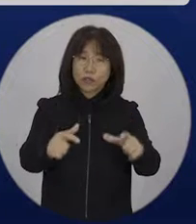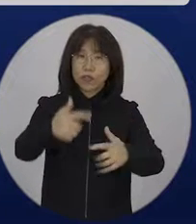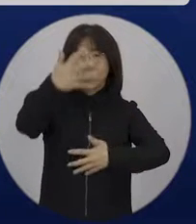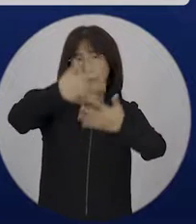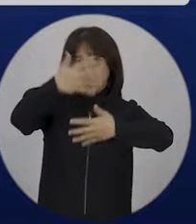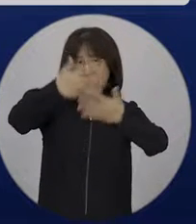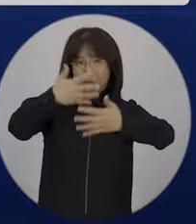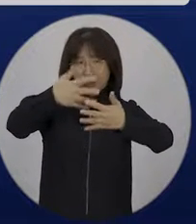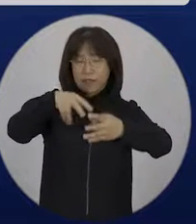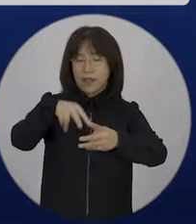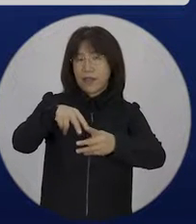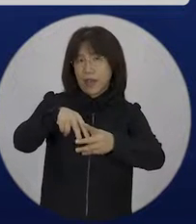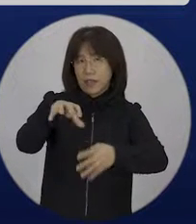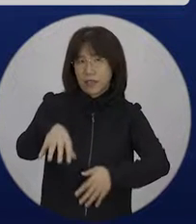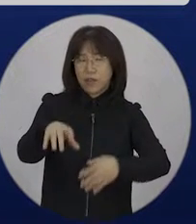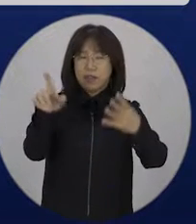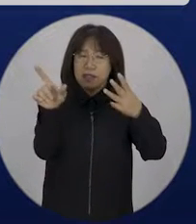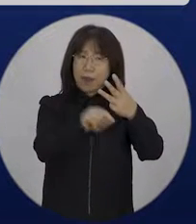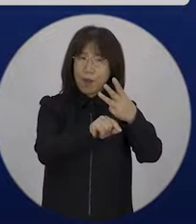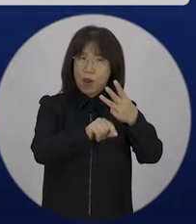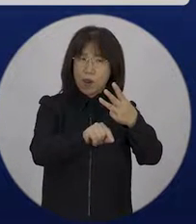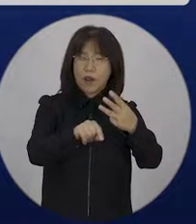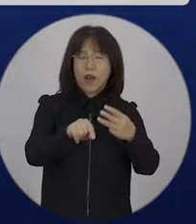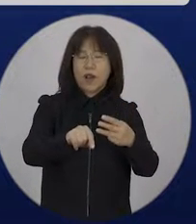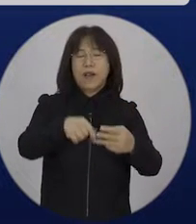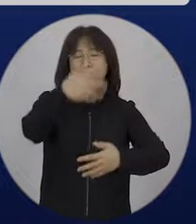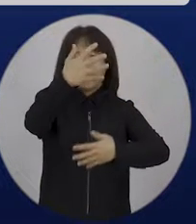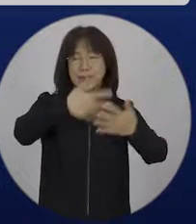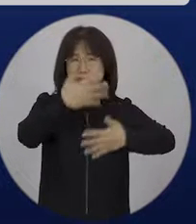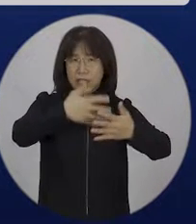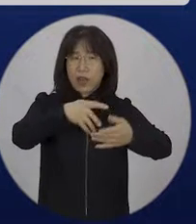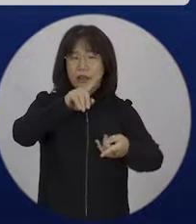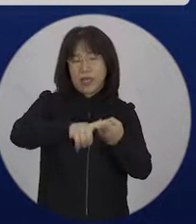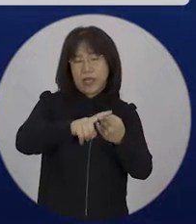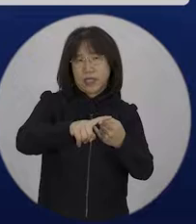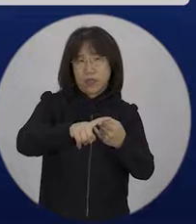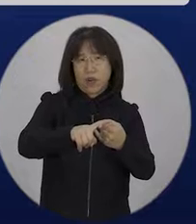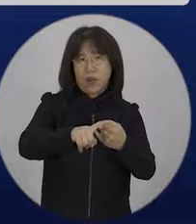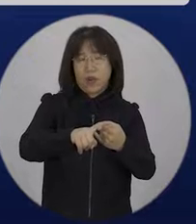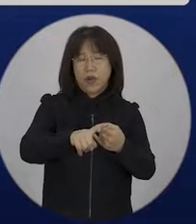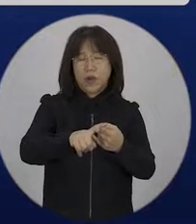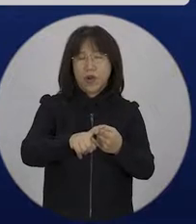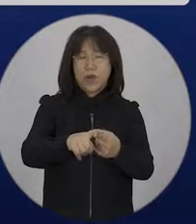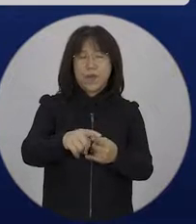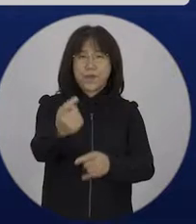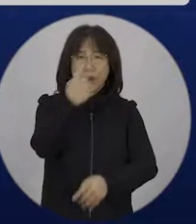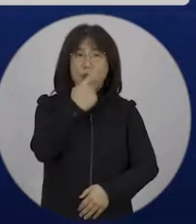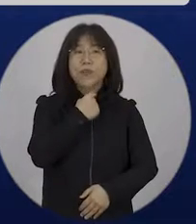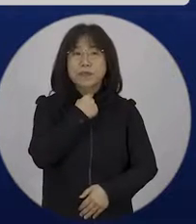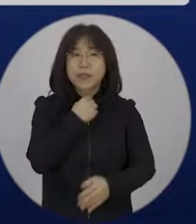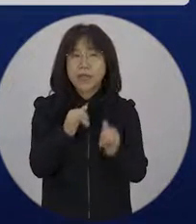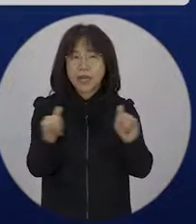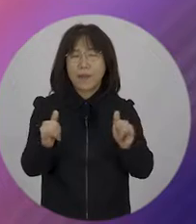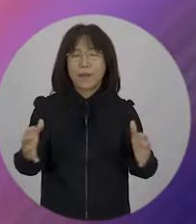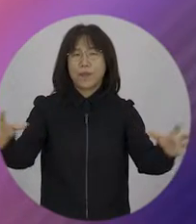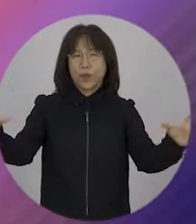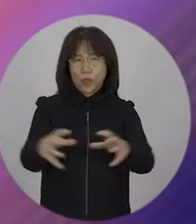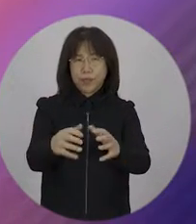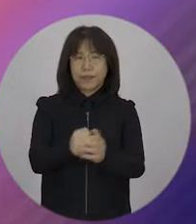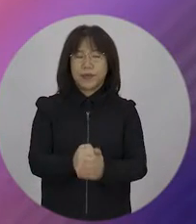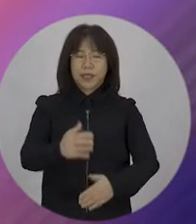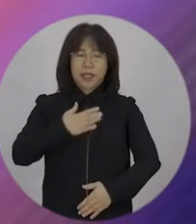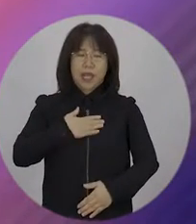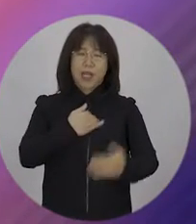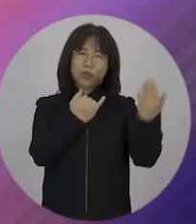강서구 영상미디어센터에서 3월 미디어 교육 강좌를 개설하고 수강생을 선착순 모집합니다.